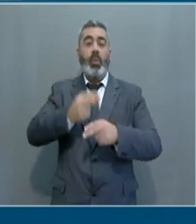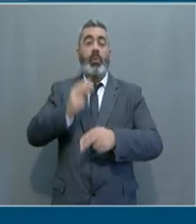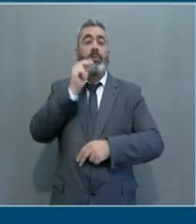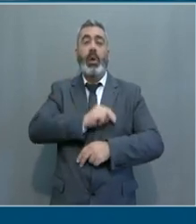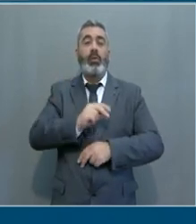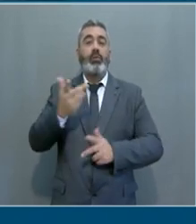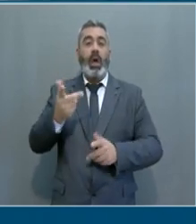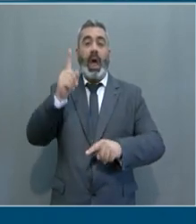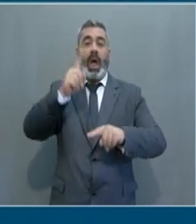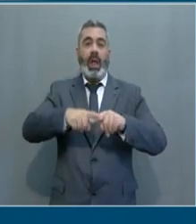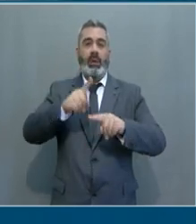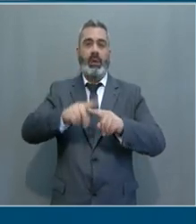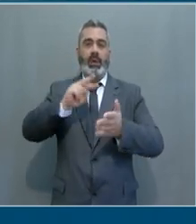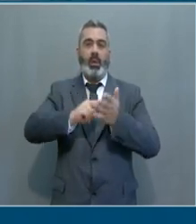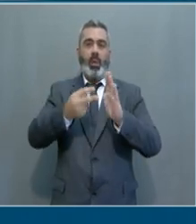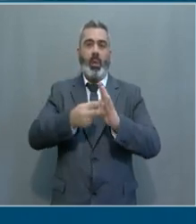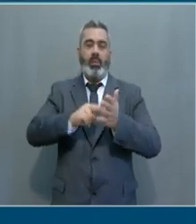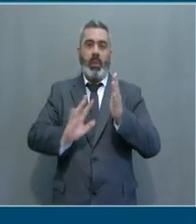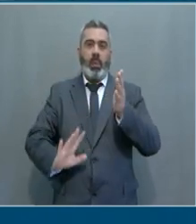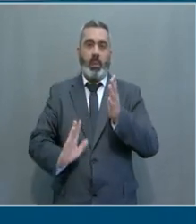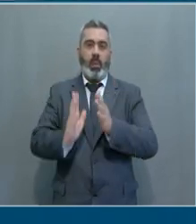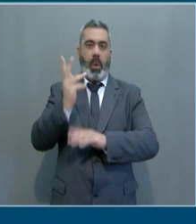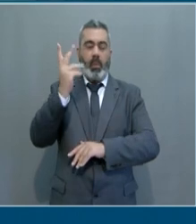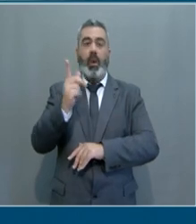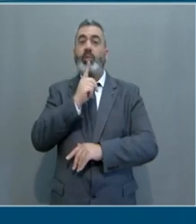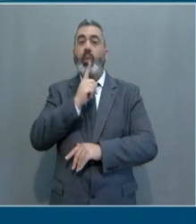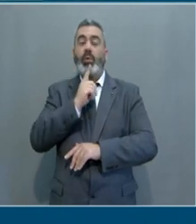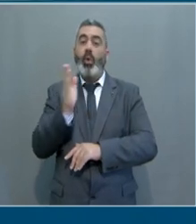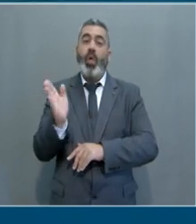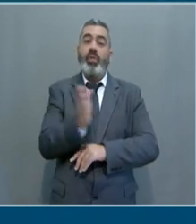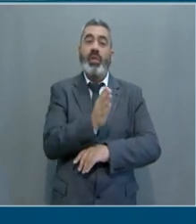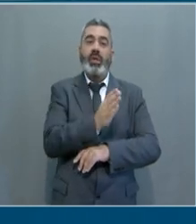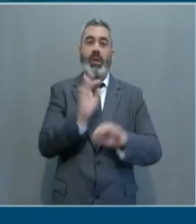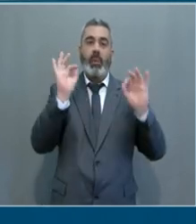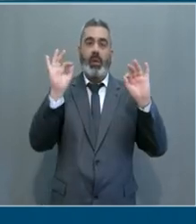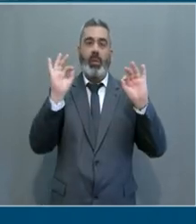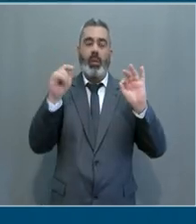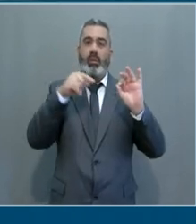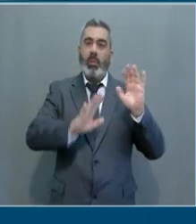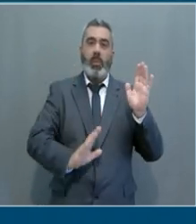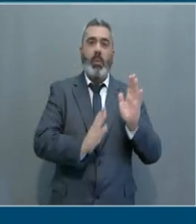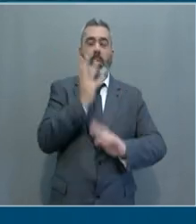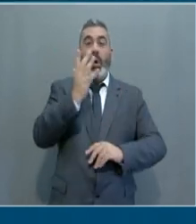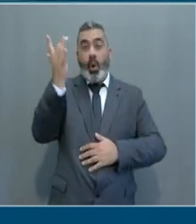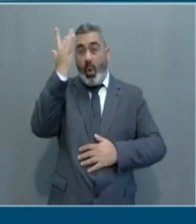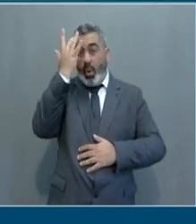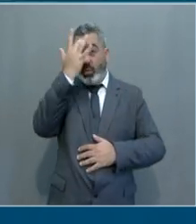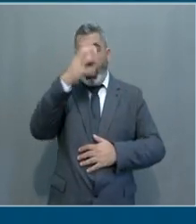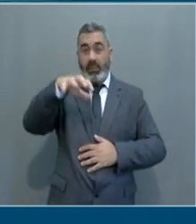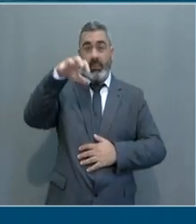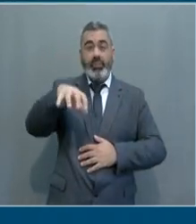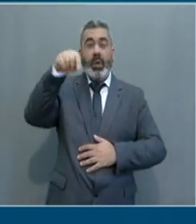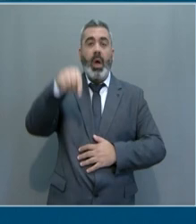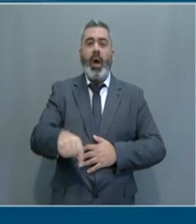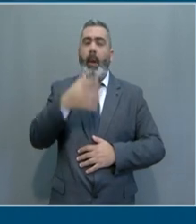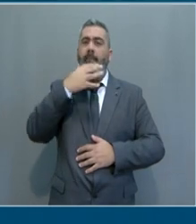εθνική οικονομία, αλλά και για την ευρύτερη περιοχή της Δυτικής Μακεδονίας, η Κοζάνη μετατρέπεται στη νέα